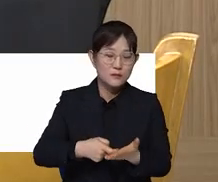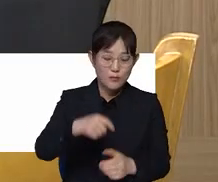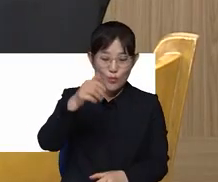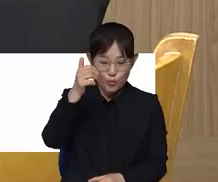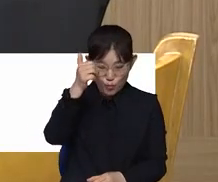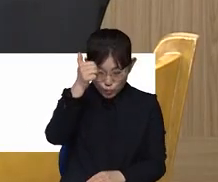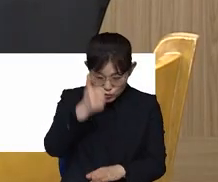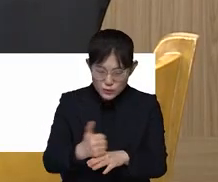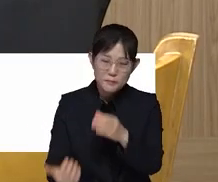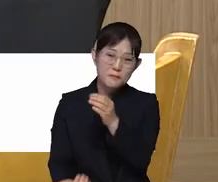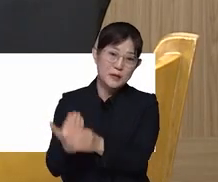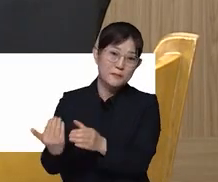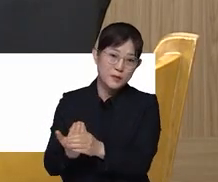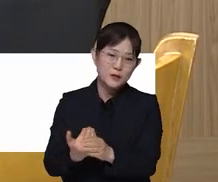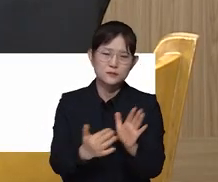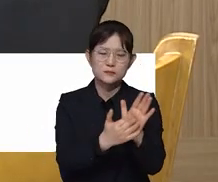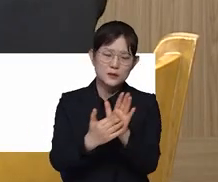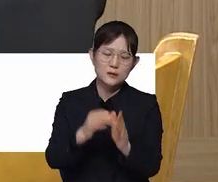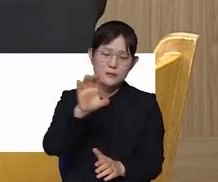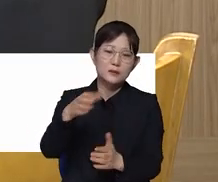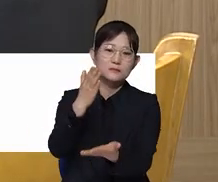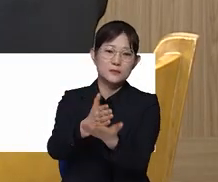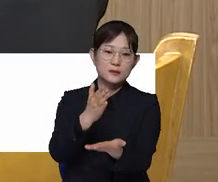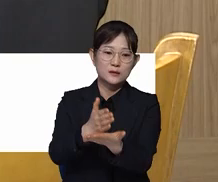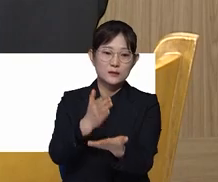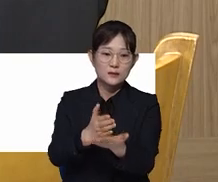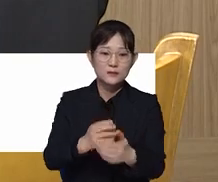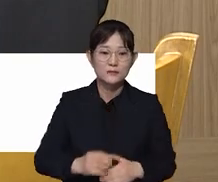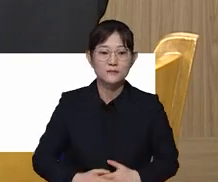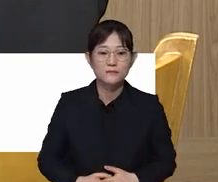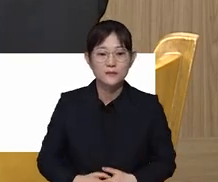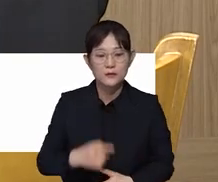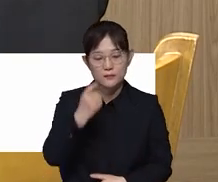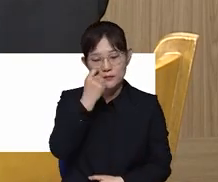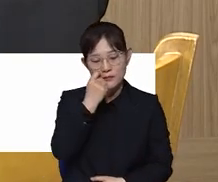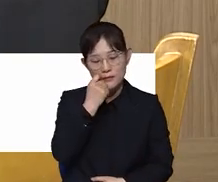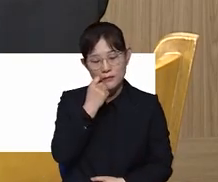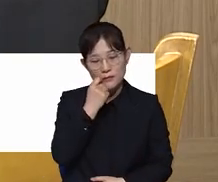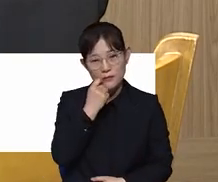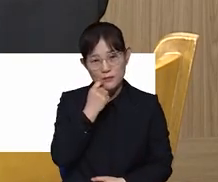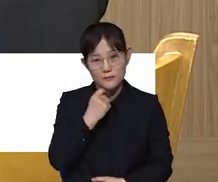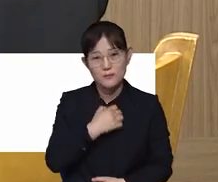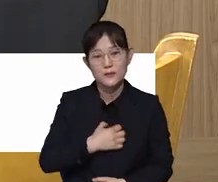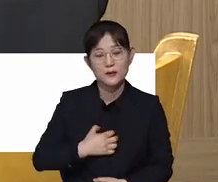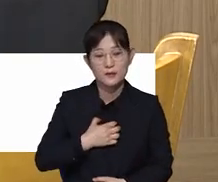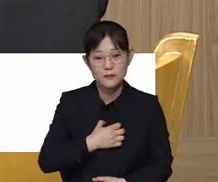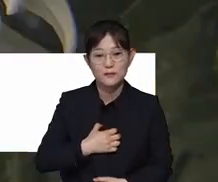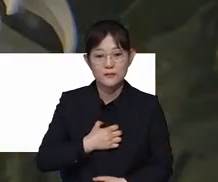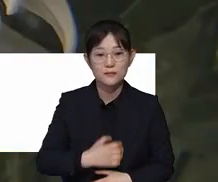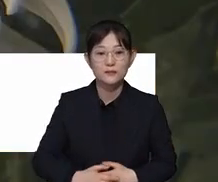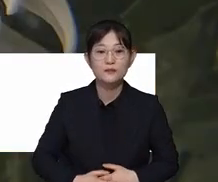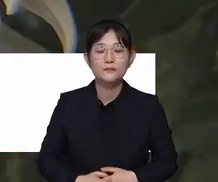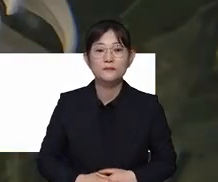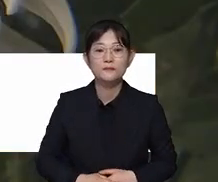가시는 반복이 안 됐습니다. 이 슬픔은 아마 상처를 받지 않은